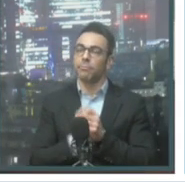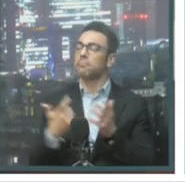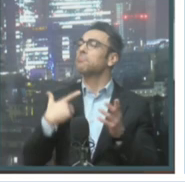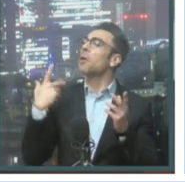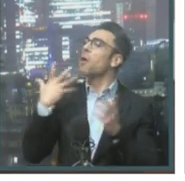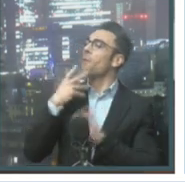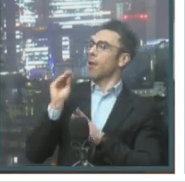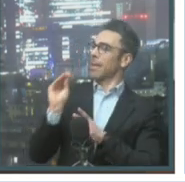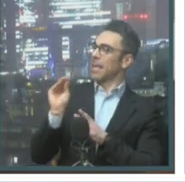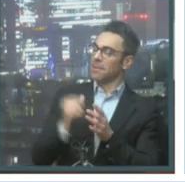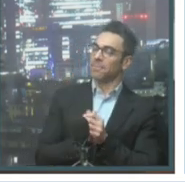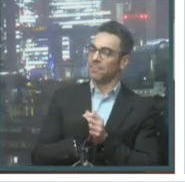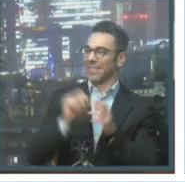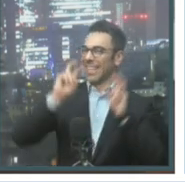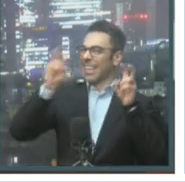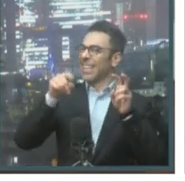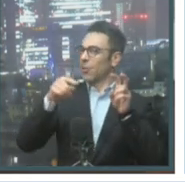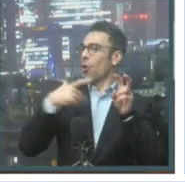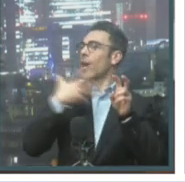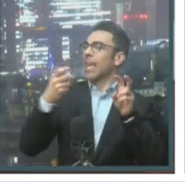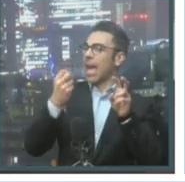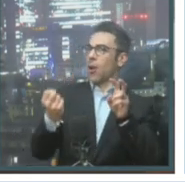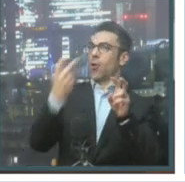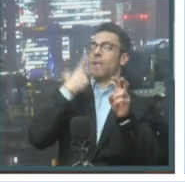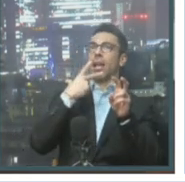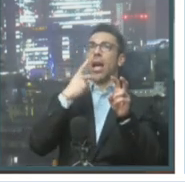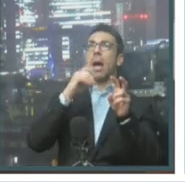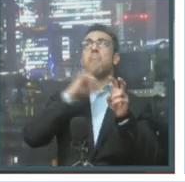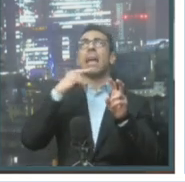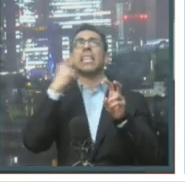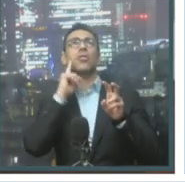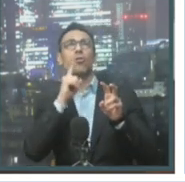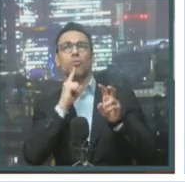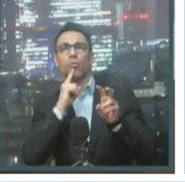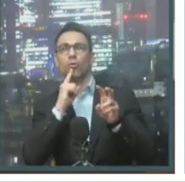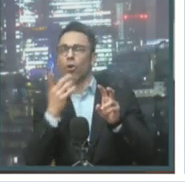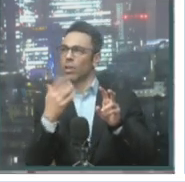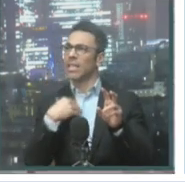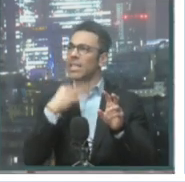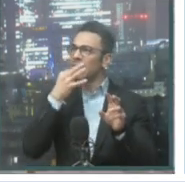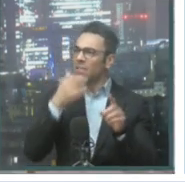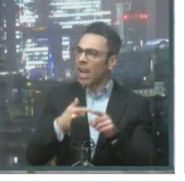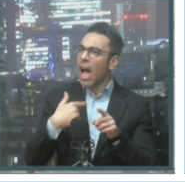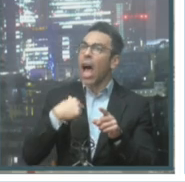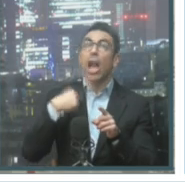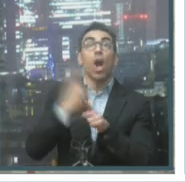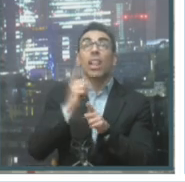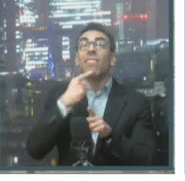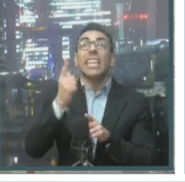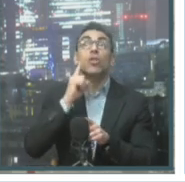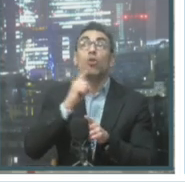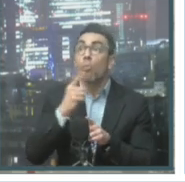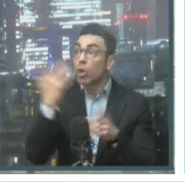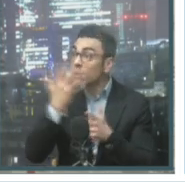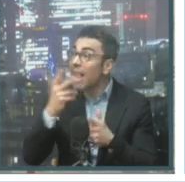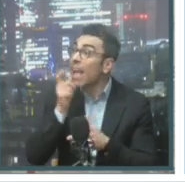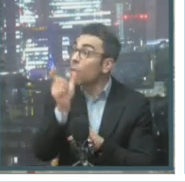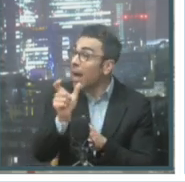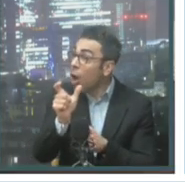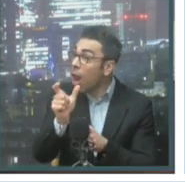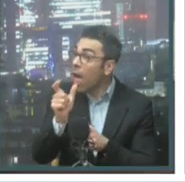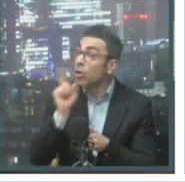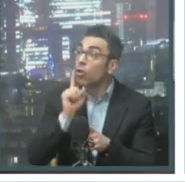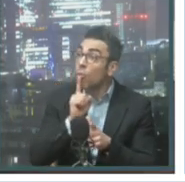richiedo questo appunto nel titolo ci dite mai dire sordomuto quindi non dobbiamo dire sordomuto e sbagliato dire sordomuto